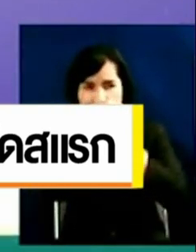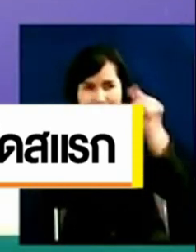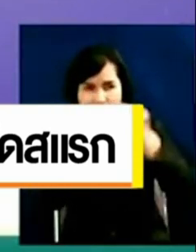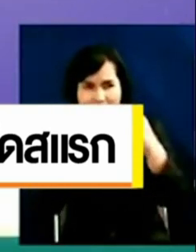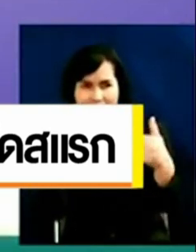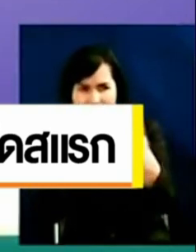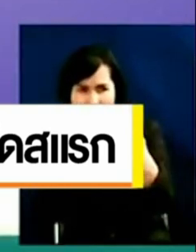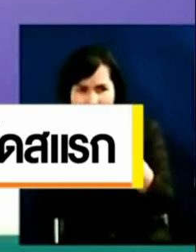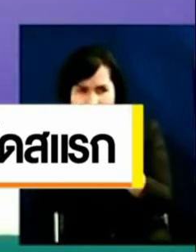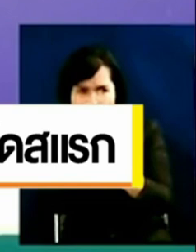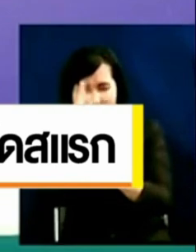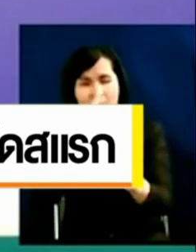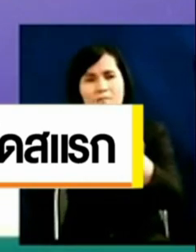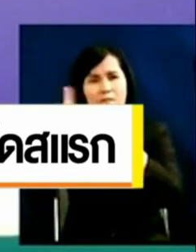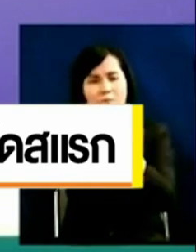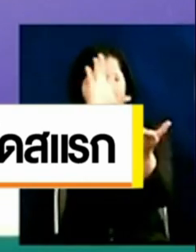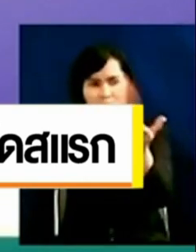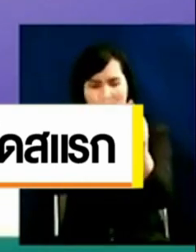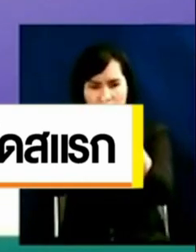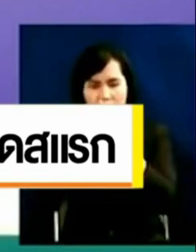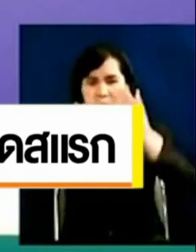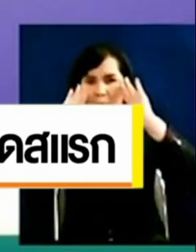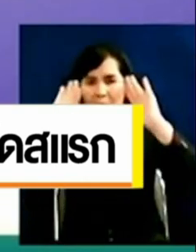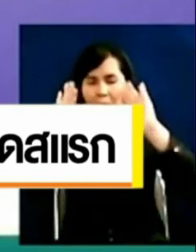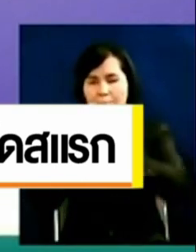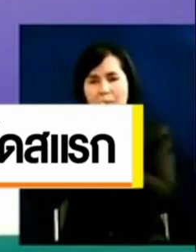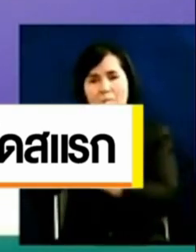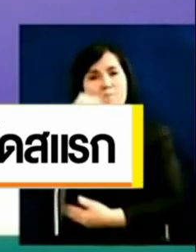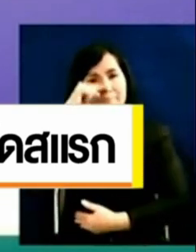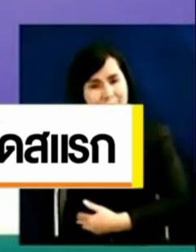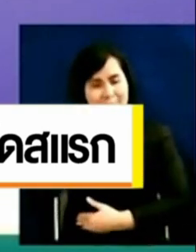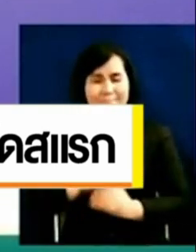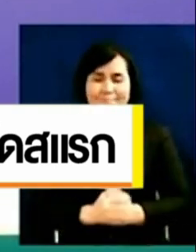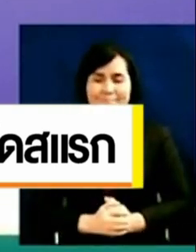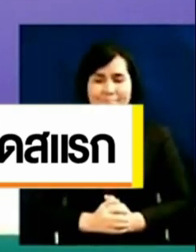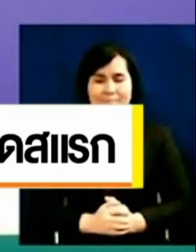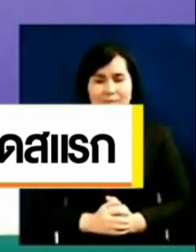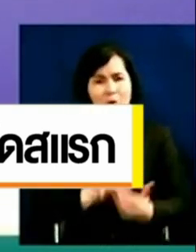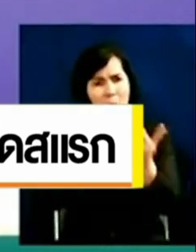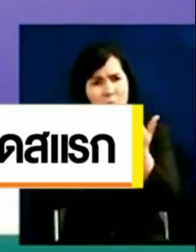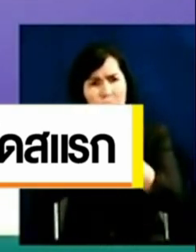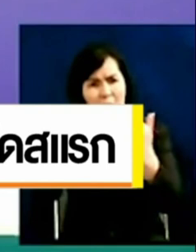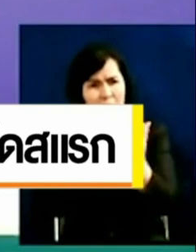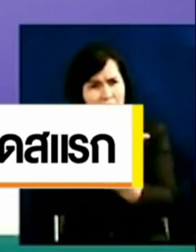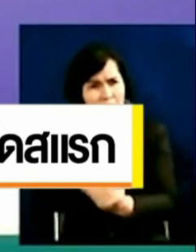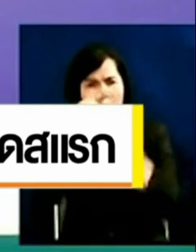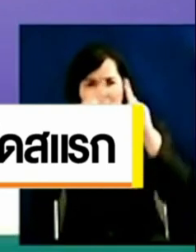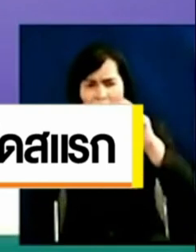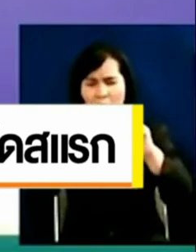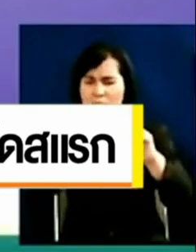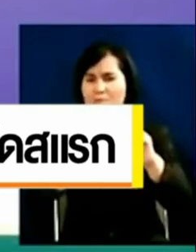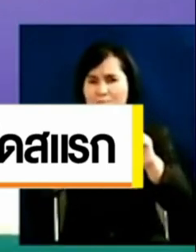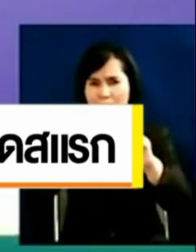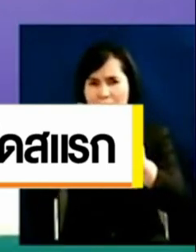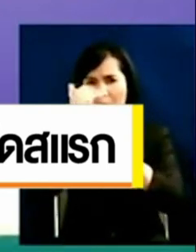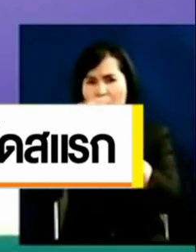แล้วก็ลดการสูญเสียเริ่มมีข้อมูลจากต่างประเทศที่ฉีดวัคซีนทั้งสองชนิดดีมากขึ้นทั้งเรื่องของการลดการแพร่โรคที่มีแนวโน้ม